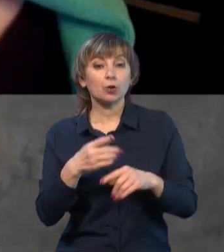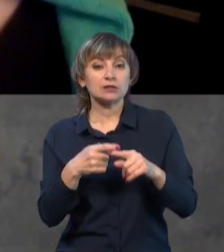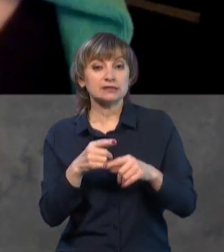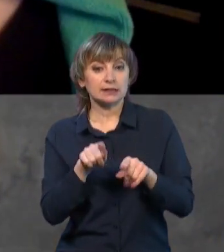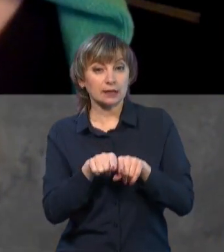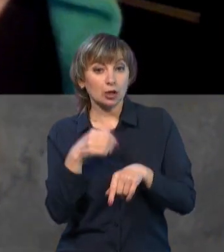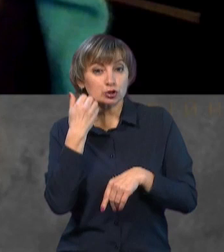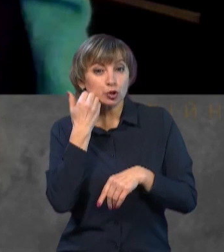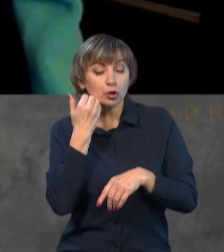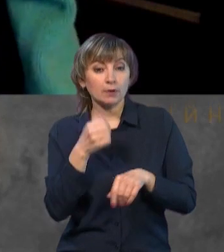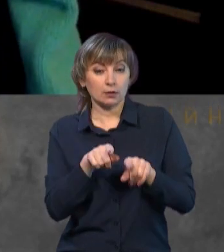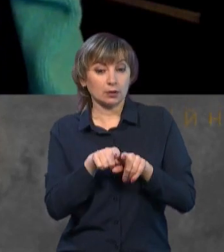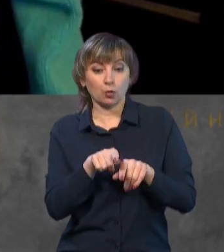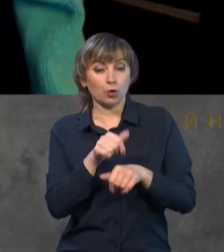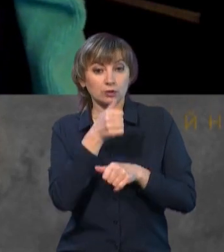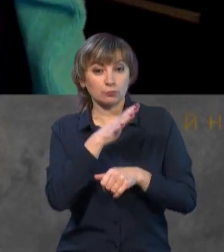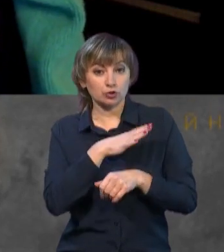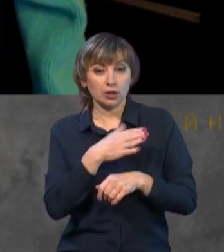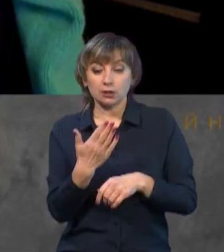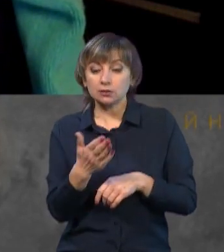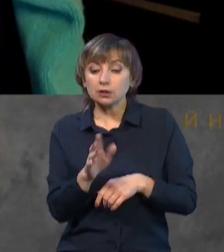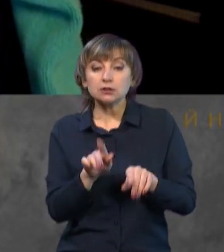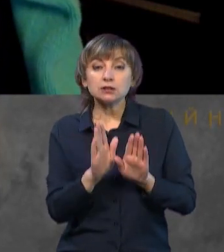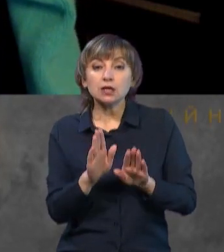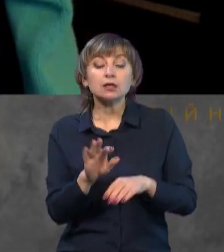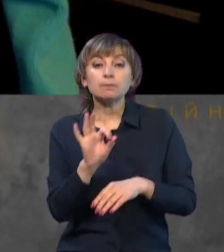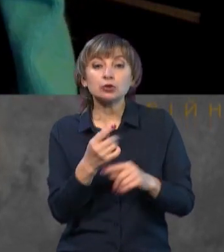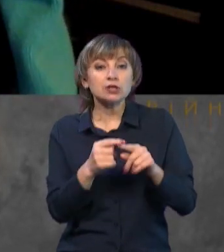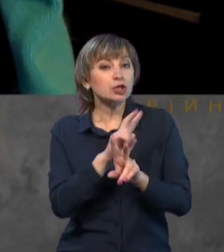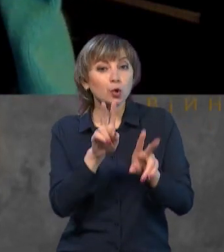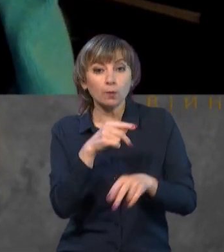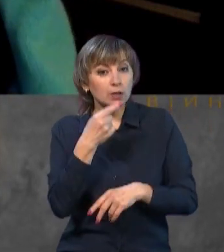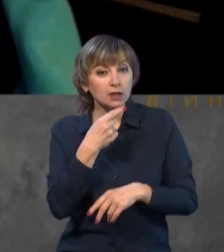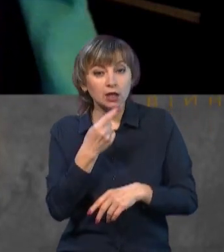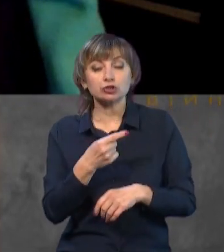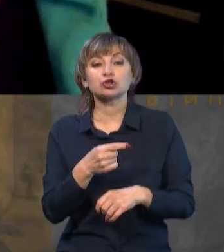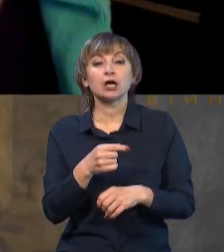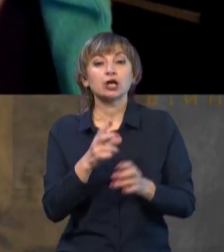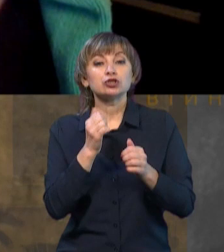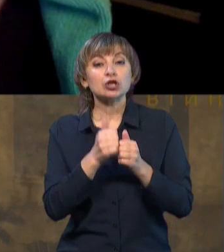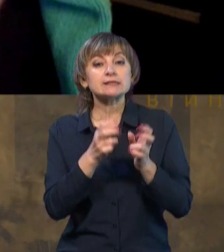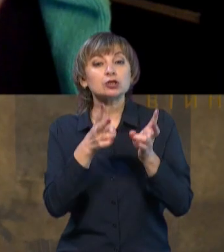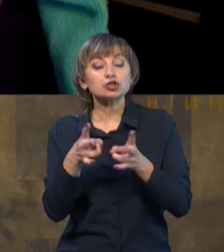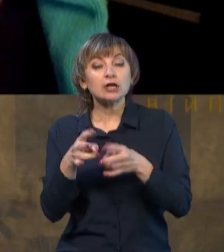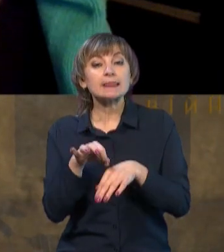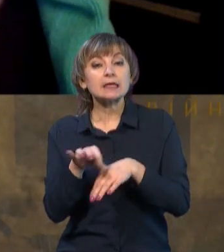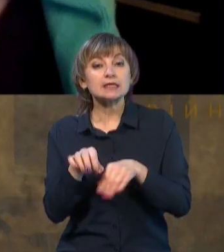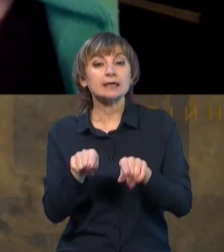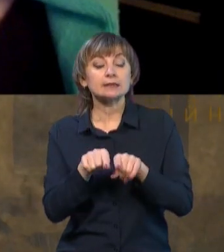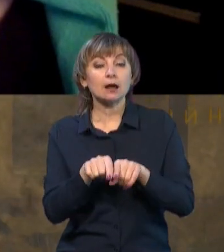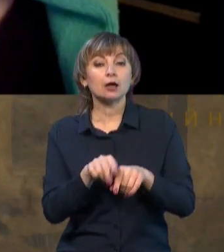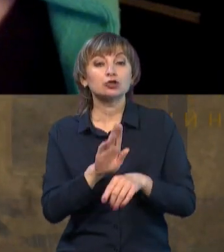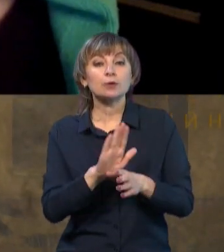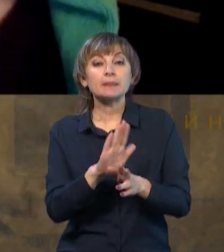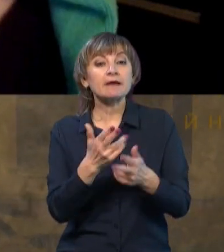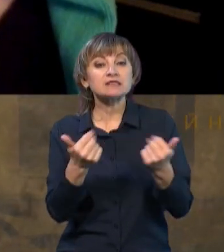соромно, ніхто такого ж не може бути, ти ж тільки нікому про це не кажи. Да? От кажуть часто жертвам насильства, так, і вони, щоб не